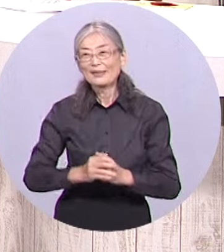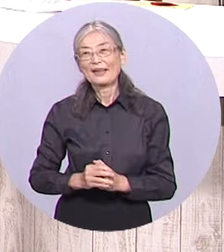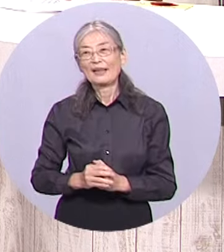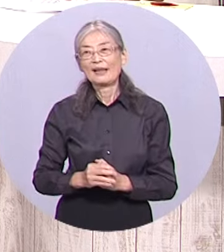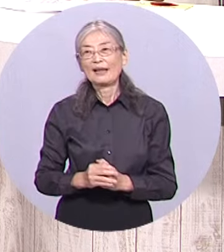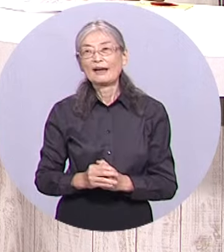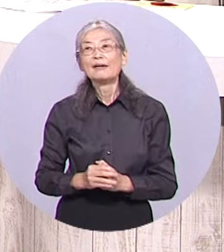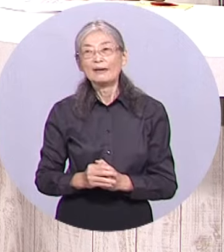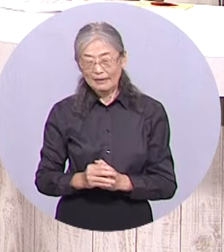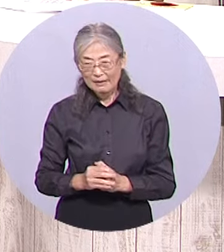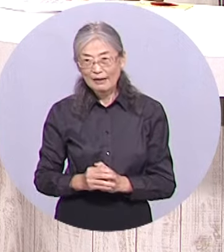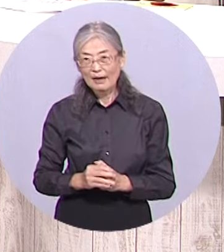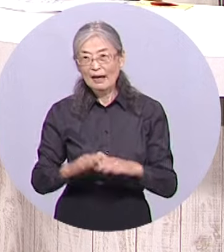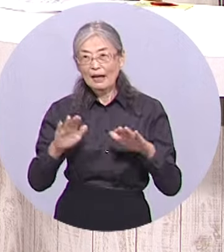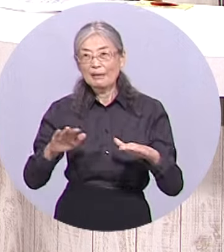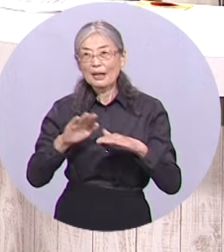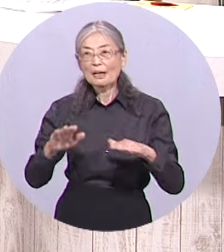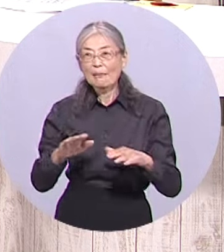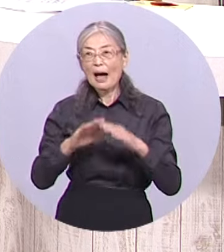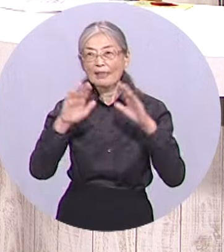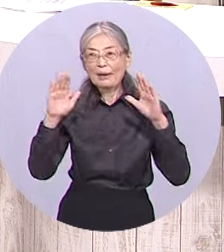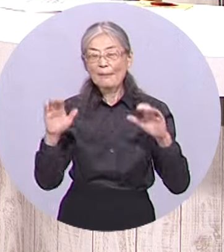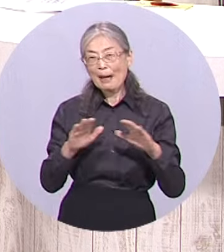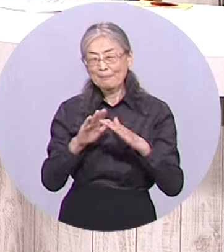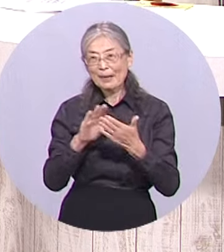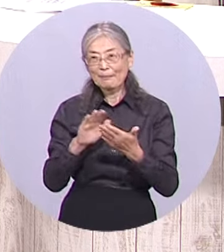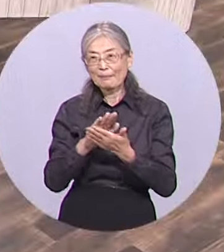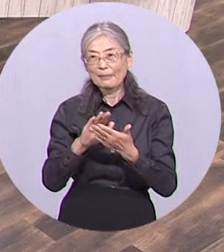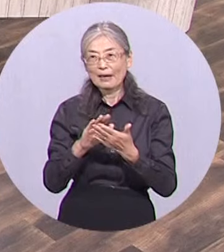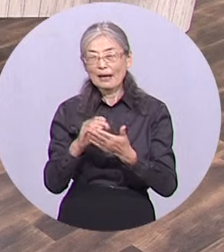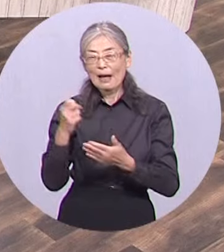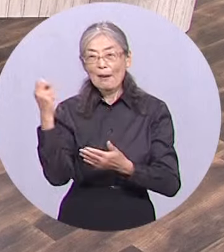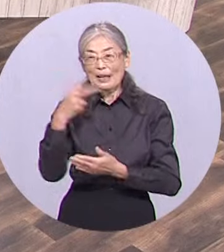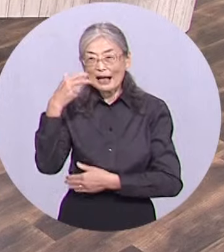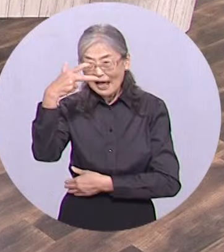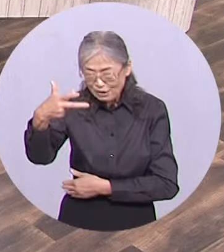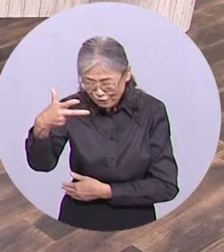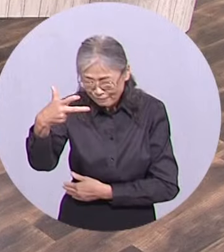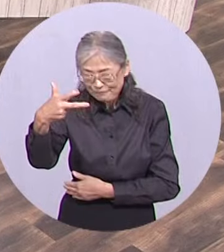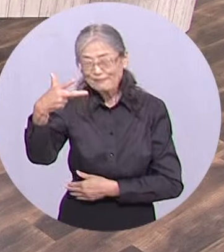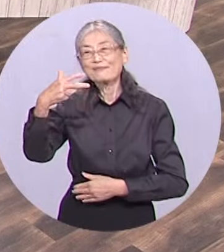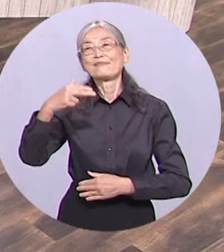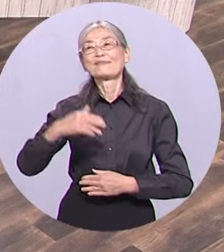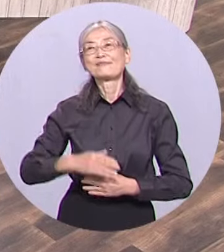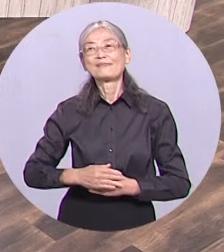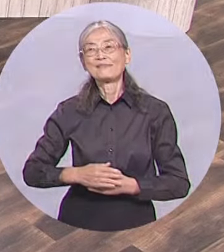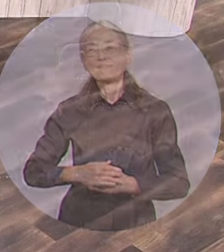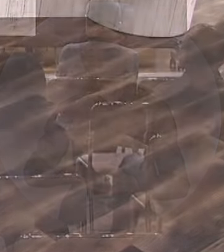それでは、今時埼玉、 今玉、 また来週。